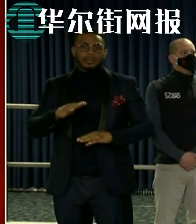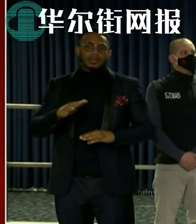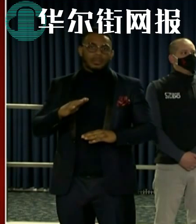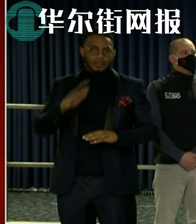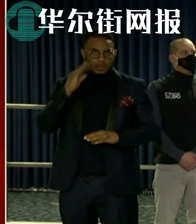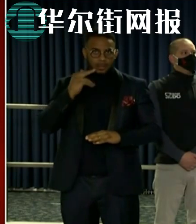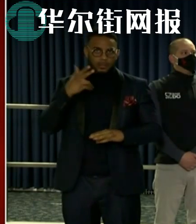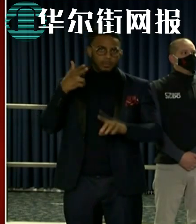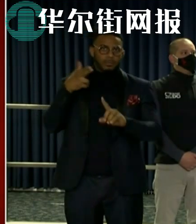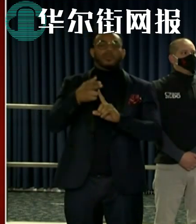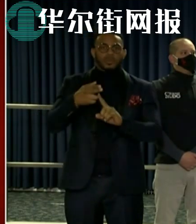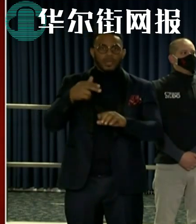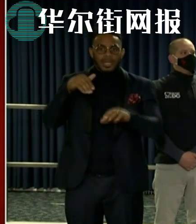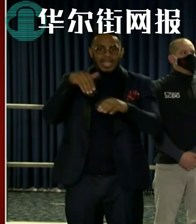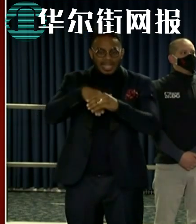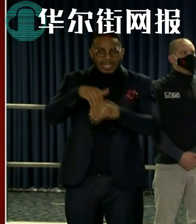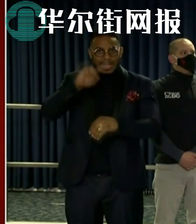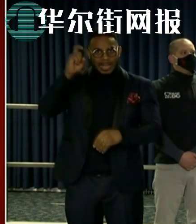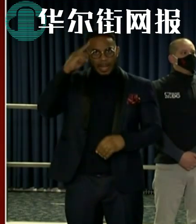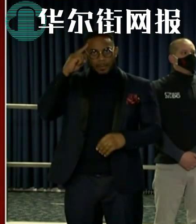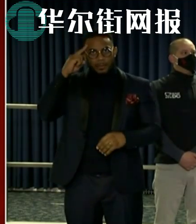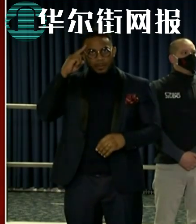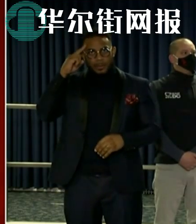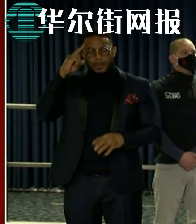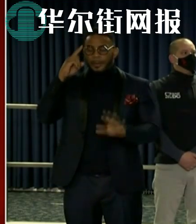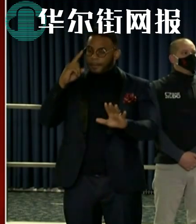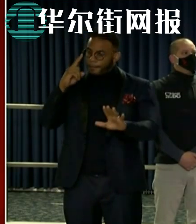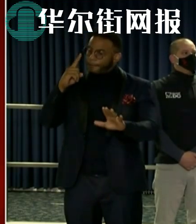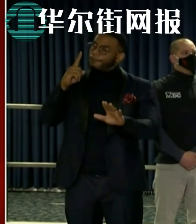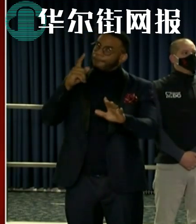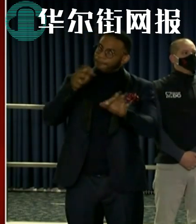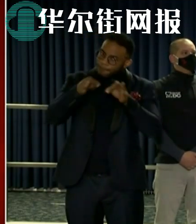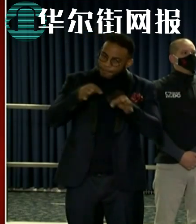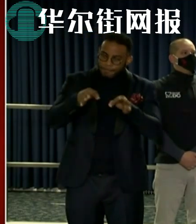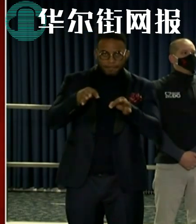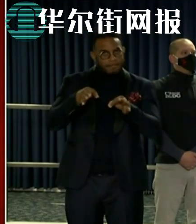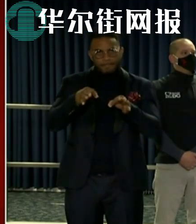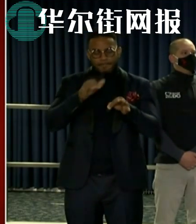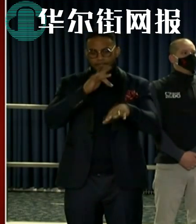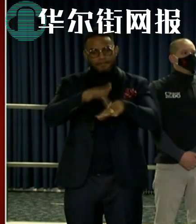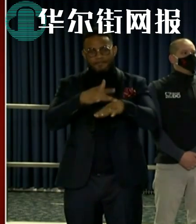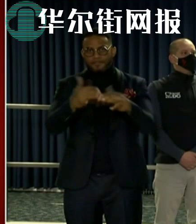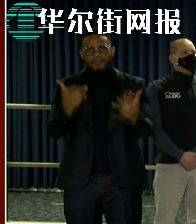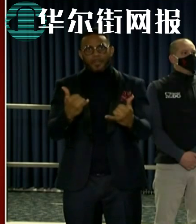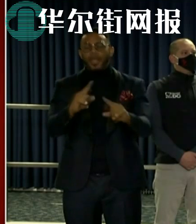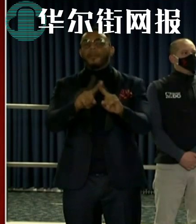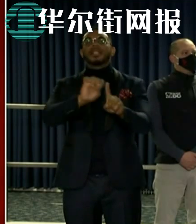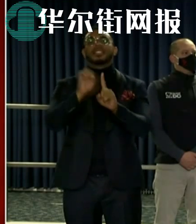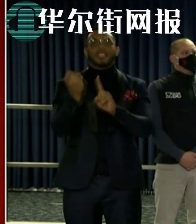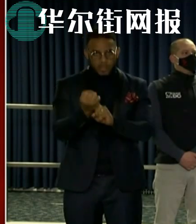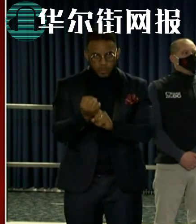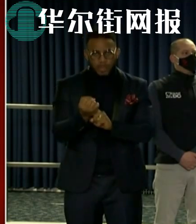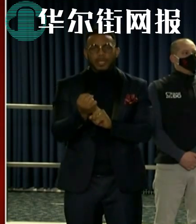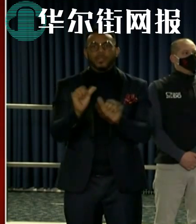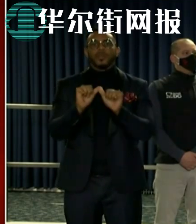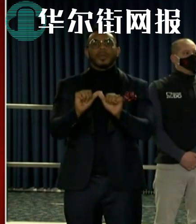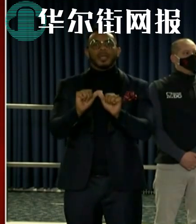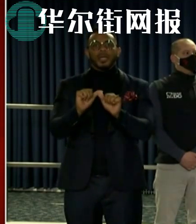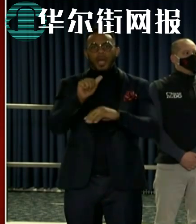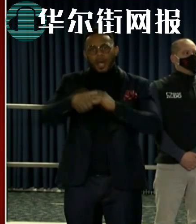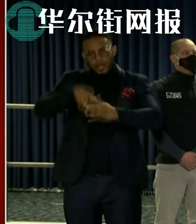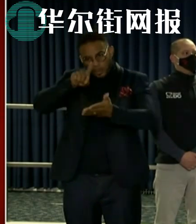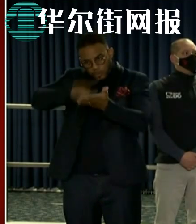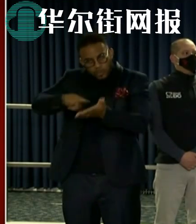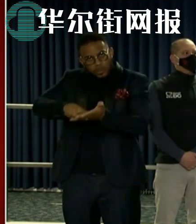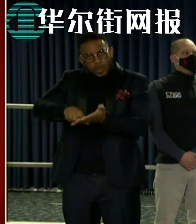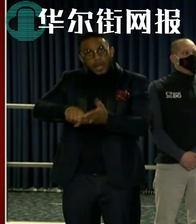被盗，希望阻止拜登就职典礼，但是这种安全失误还是出现了。最初的安保工作几乎完全是由美国国会